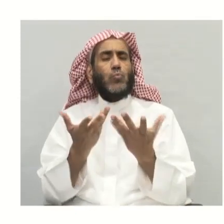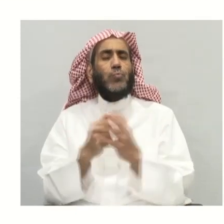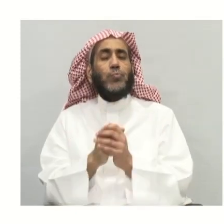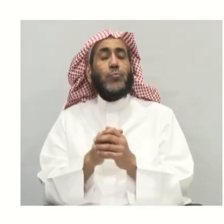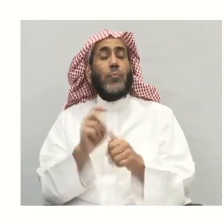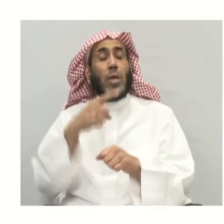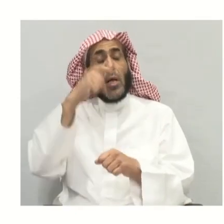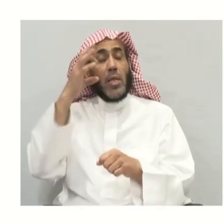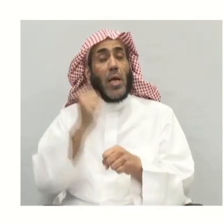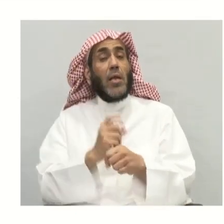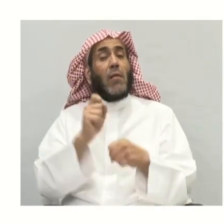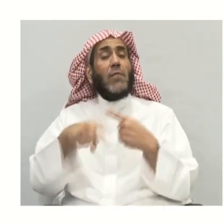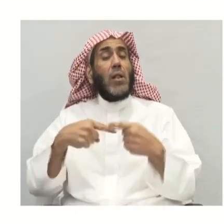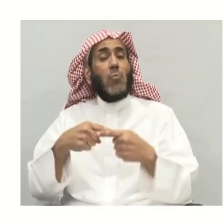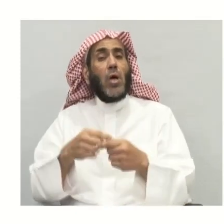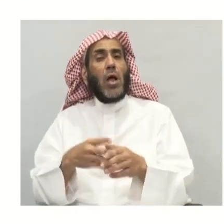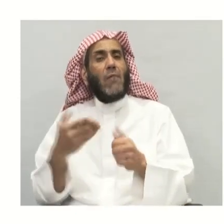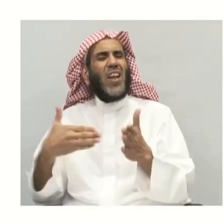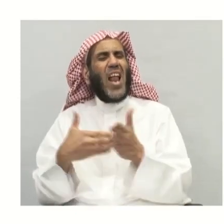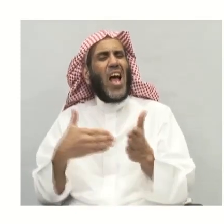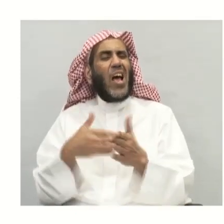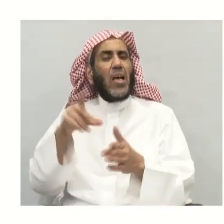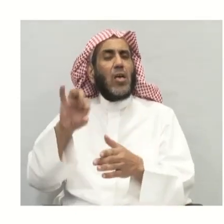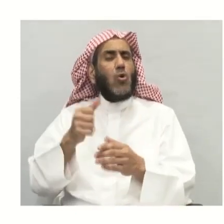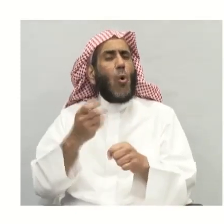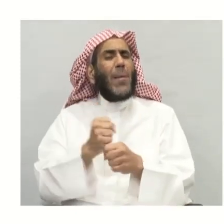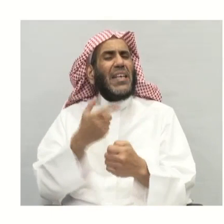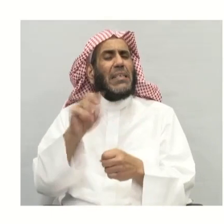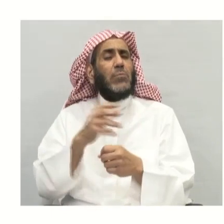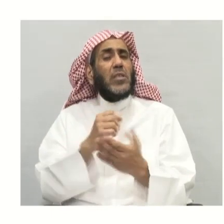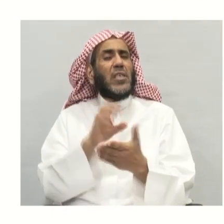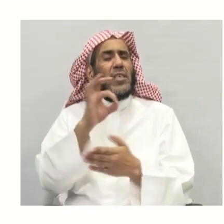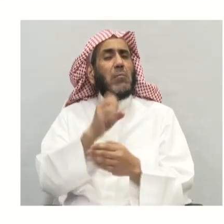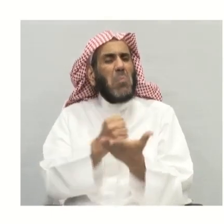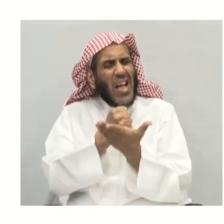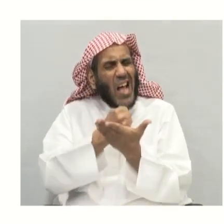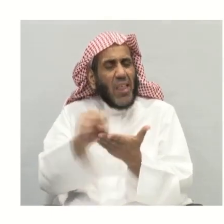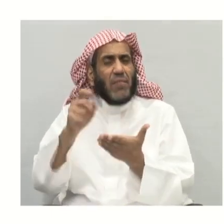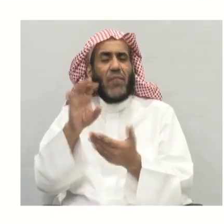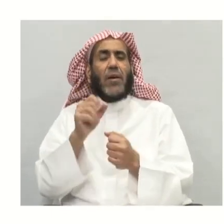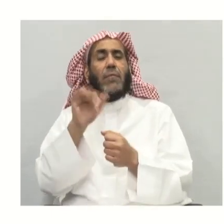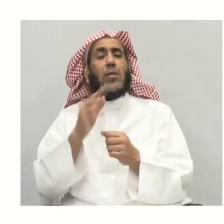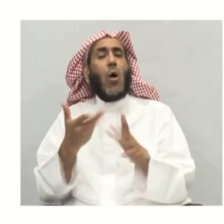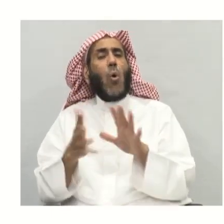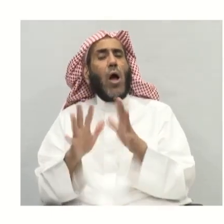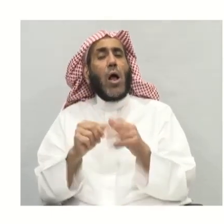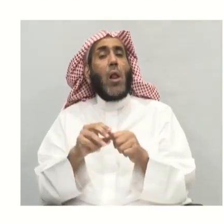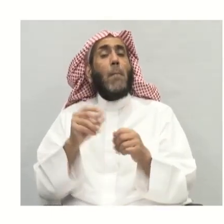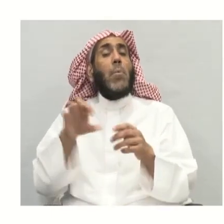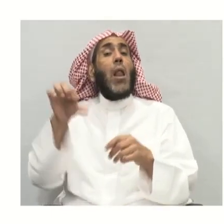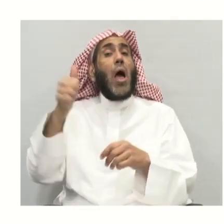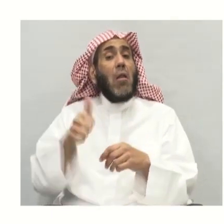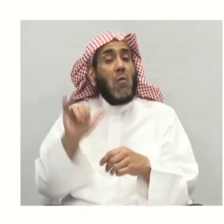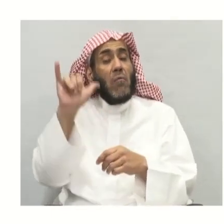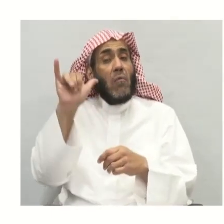اذا كان الفعل مضارع معتل الاخر فعلامه الجزم حذف حرف العله سواء كان معتلا